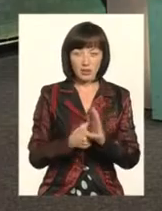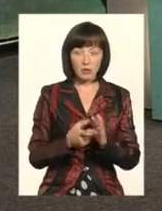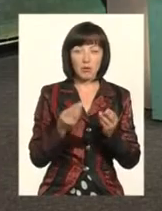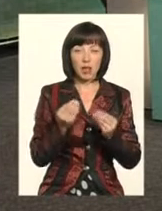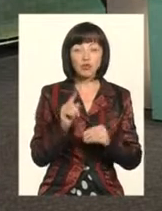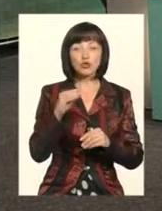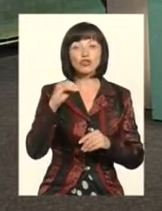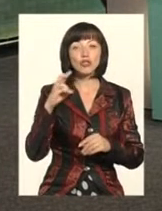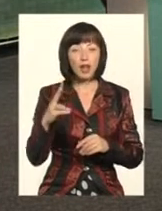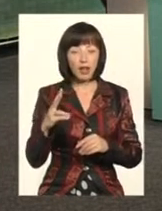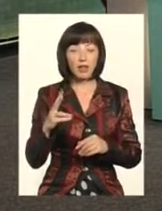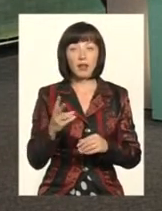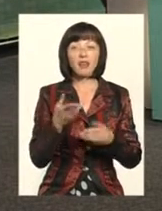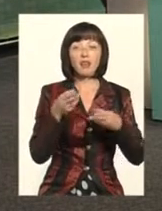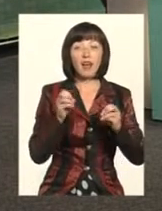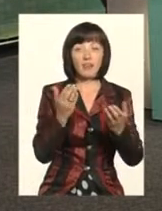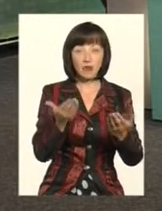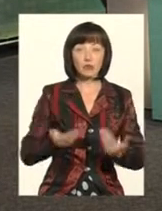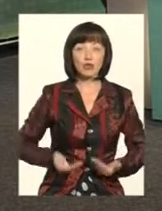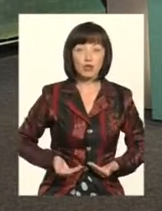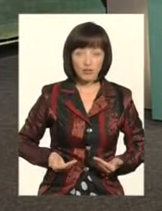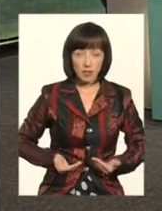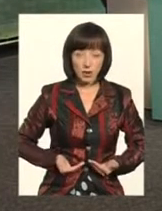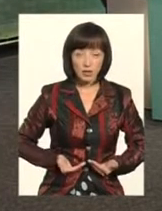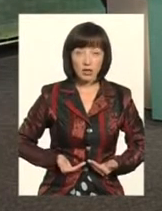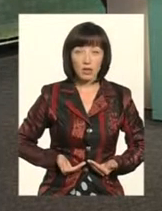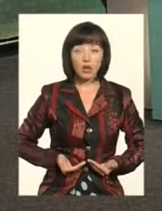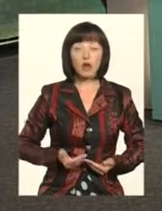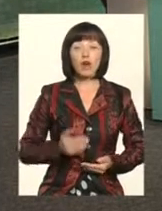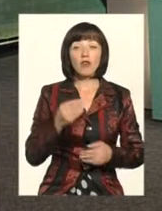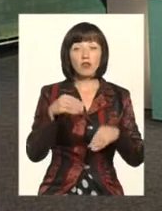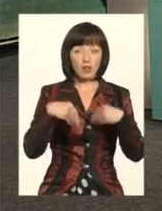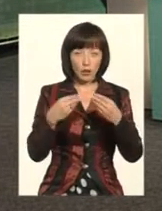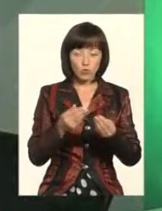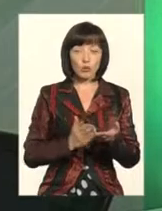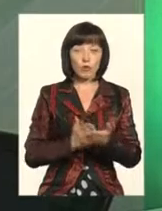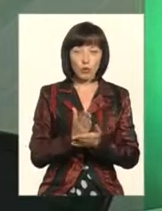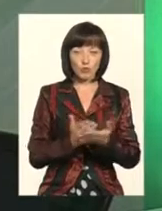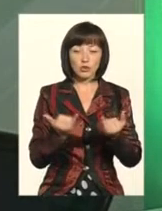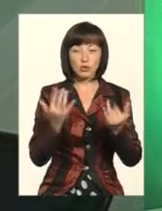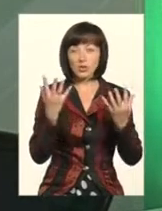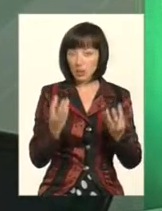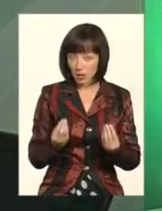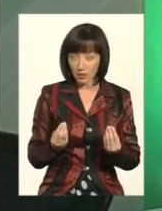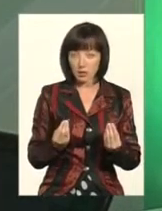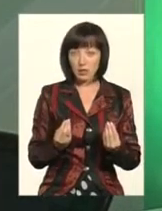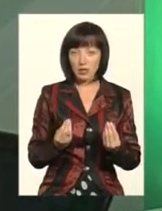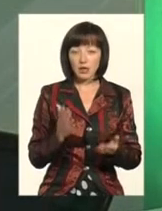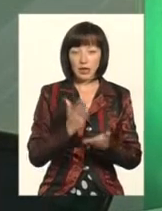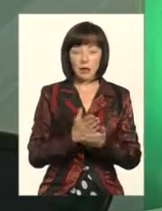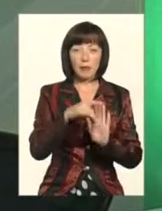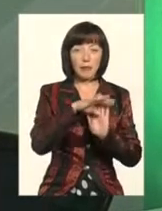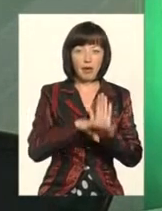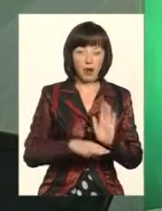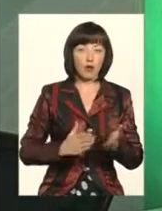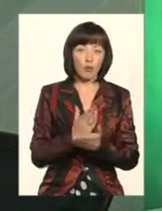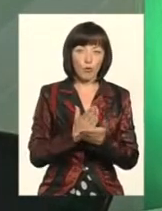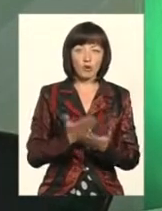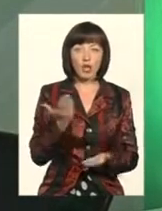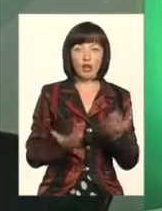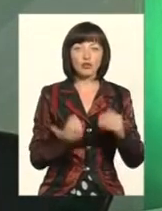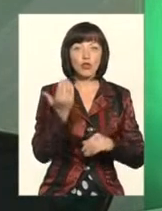тому що ЖЕКи, де ви проживаєте, я не знаю, в якому районі, але ЖЕКи вам надають послуги на сьогоднішній день, є перелік послуг.